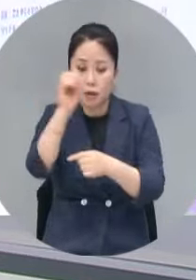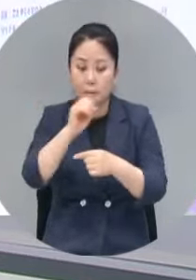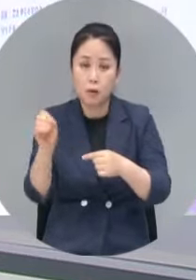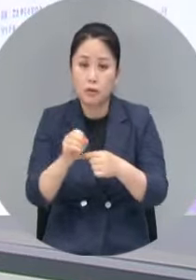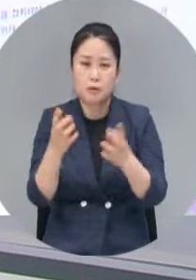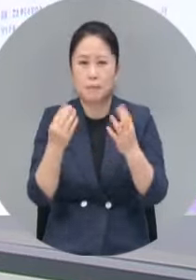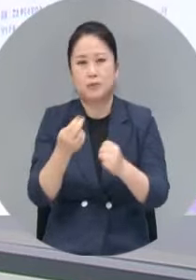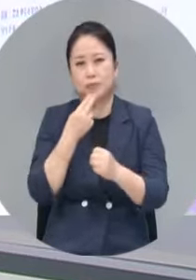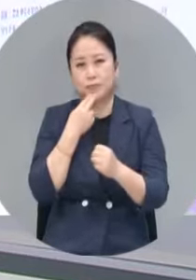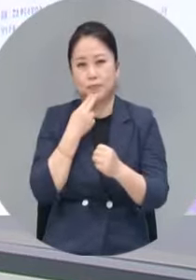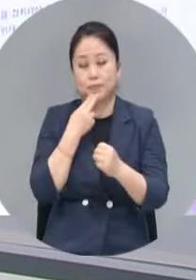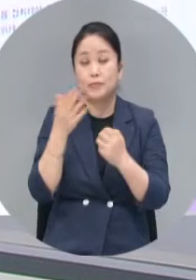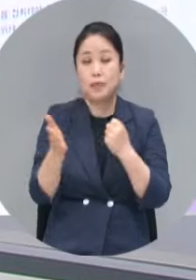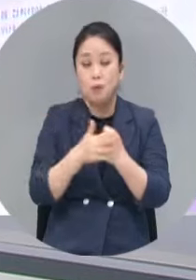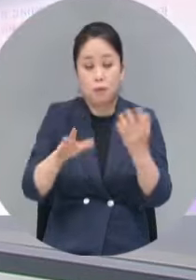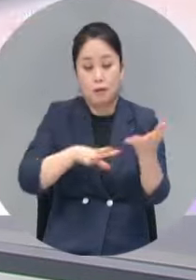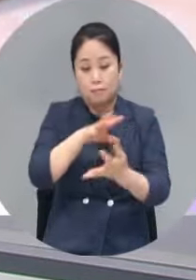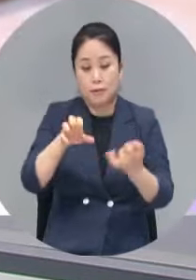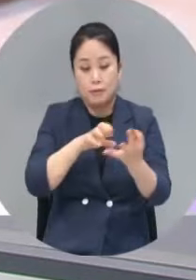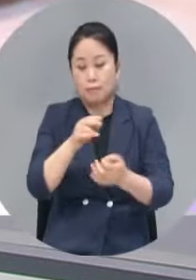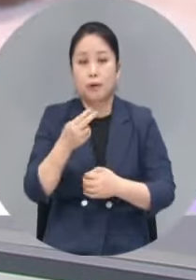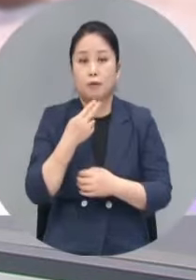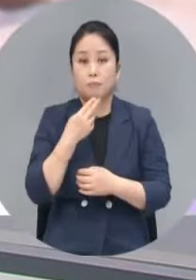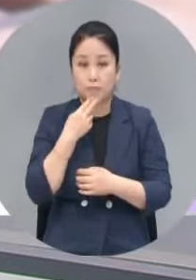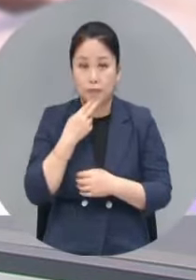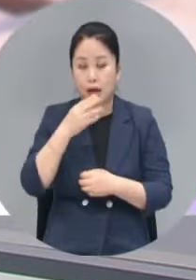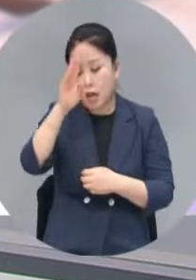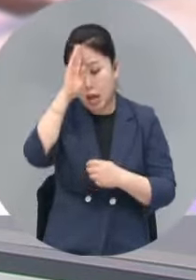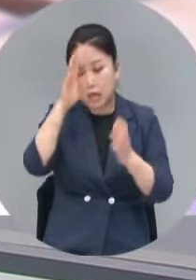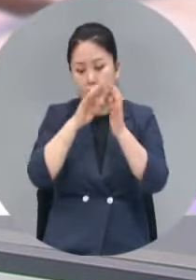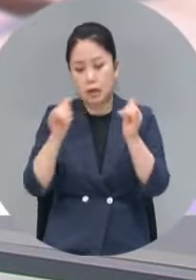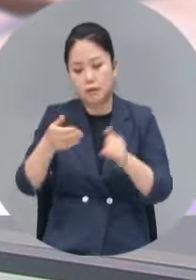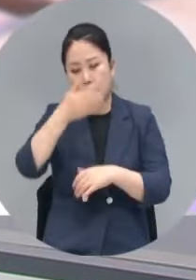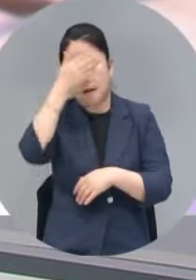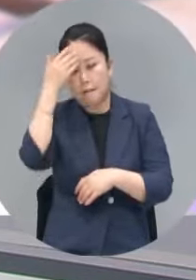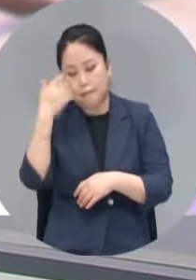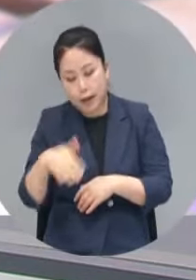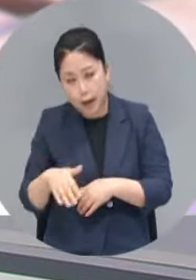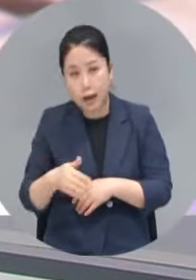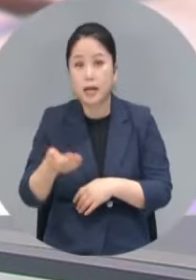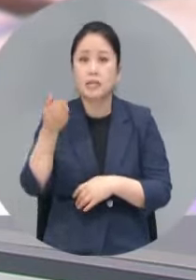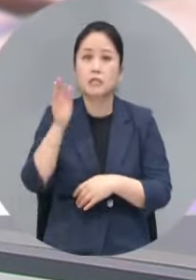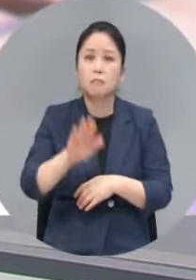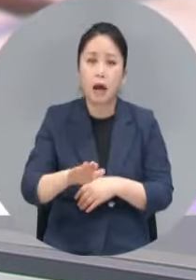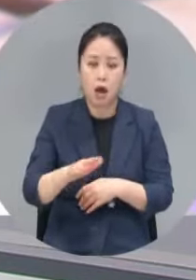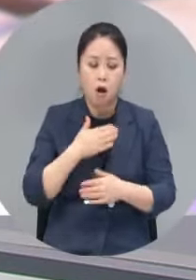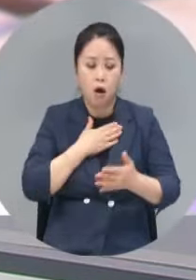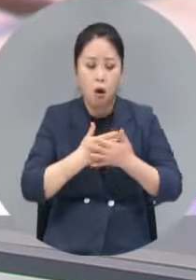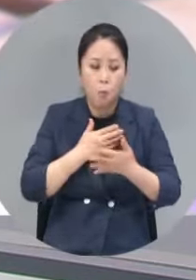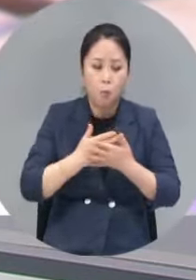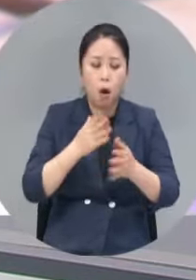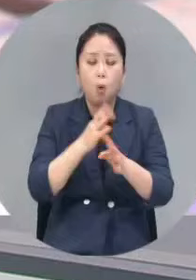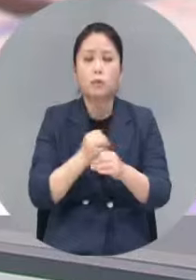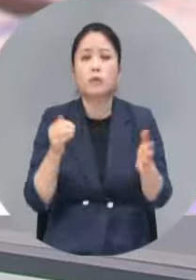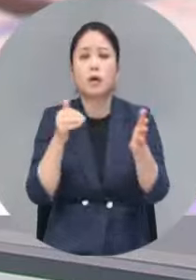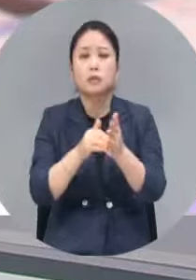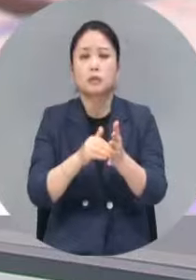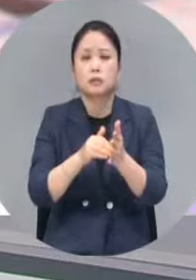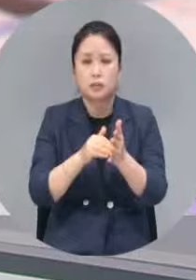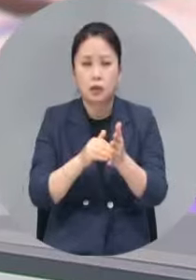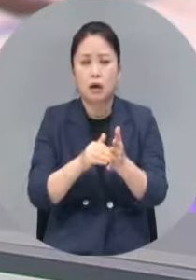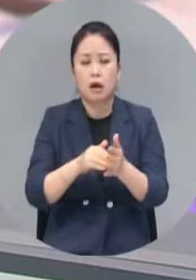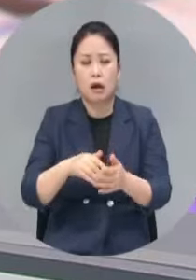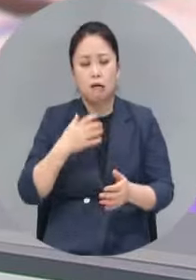대란은 없었습니다. 환자들은 일단 한숨을 돌렸지만 언제까지 이런 불안을 겪어야 하냐며 걱정을